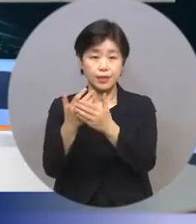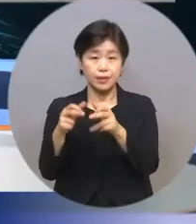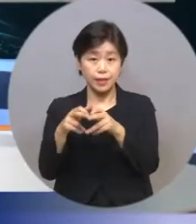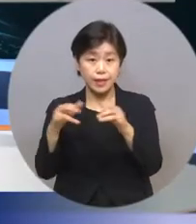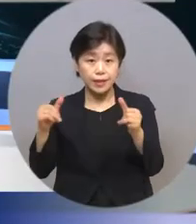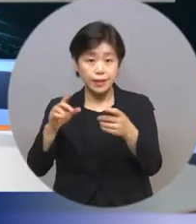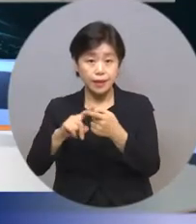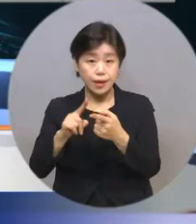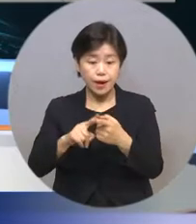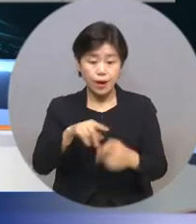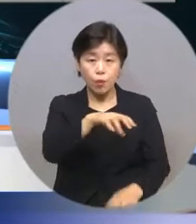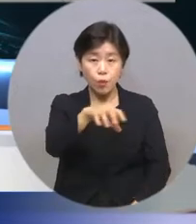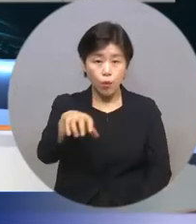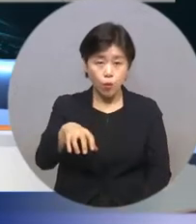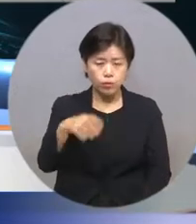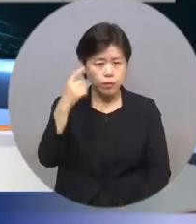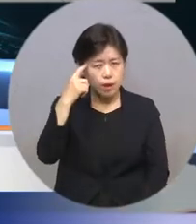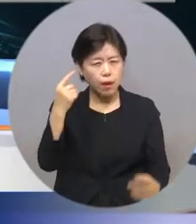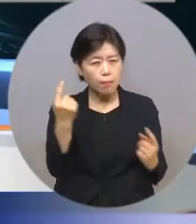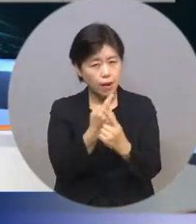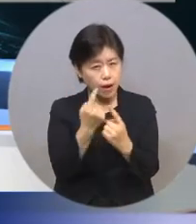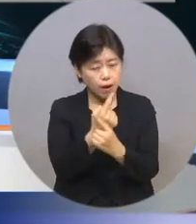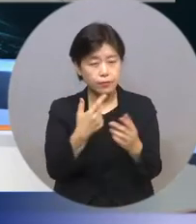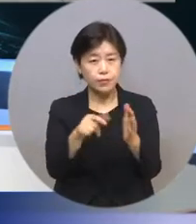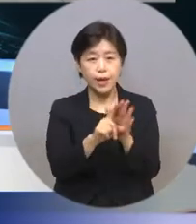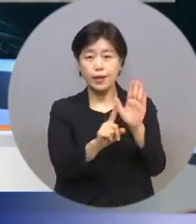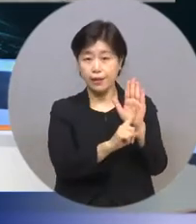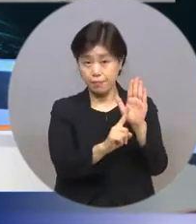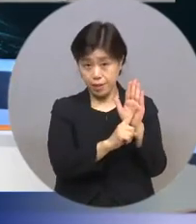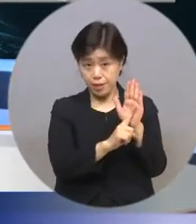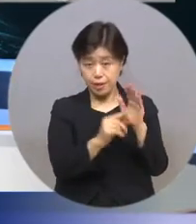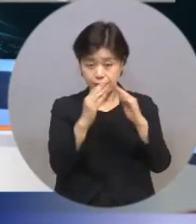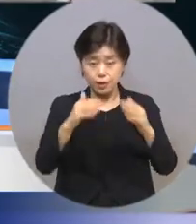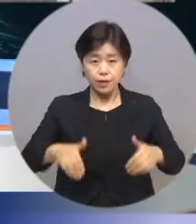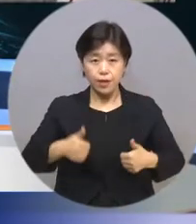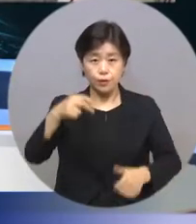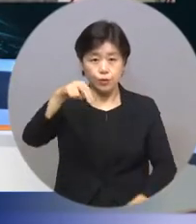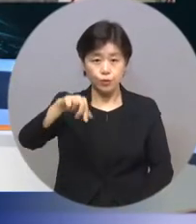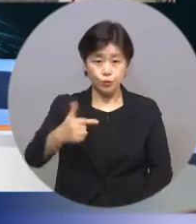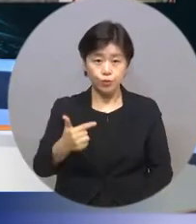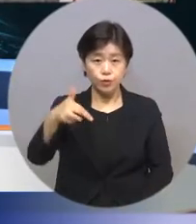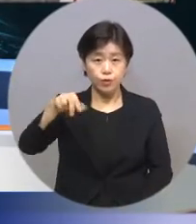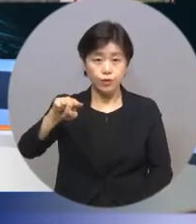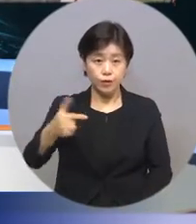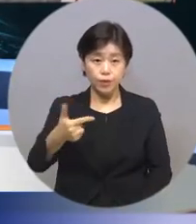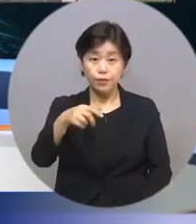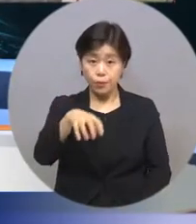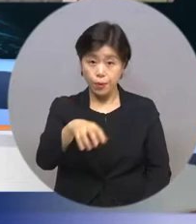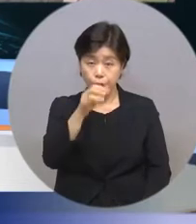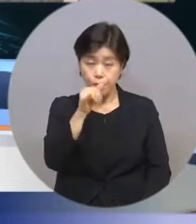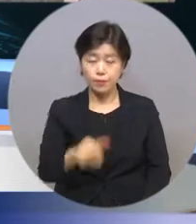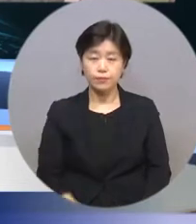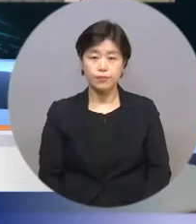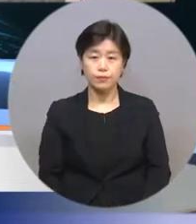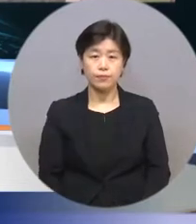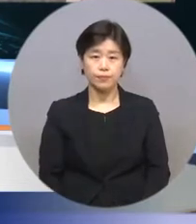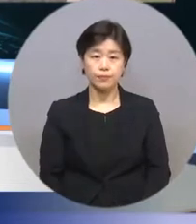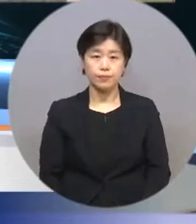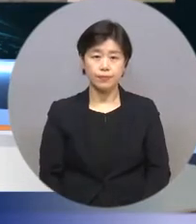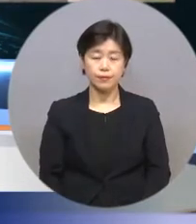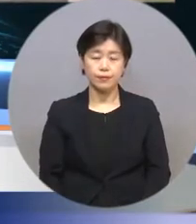발달장애인에 대한 지역사회 인식개선을 위한 캠페인이 전남 순천에서 진행됐습니다 발달장애인